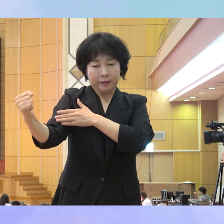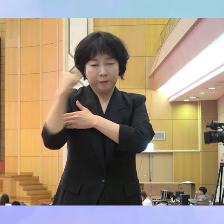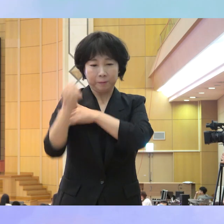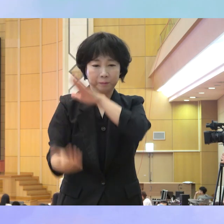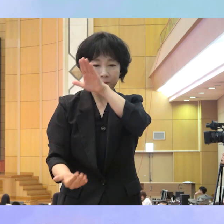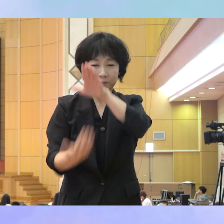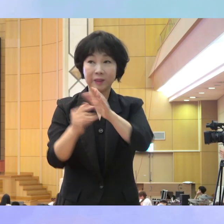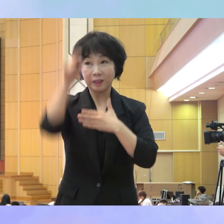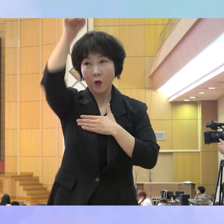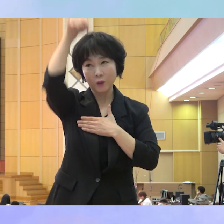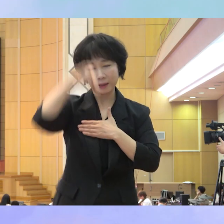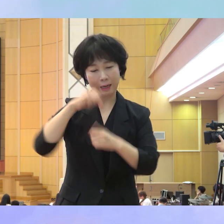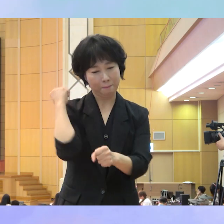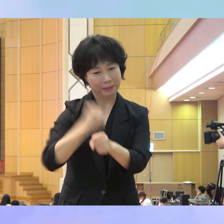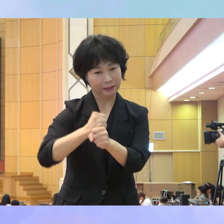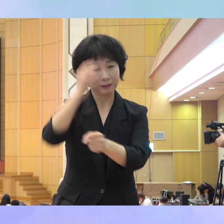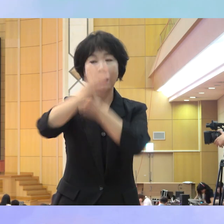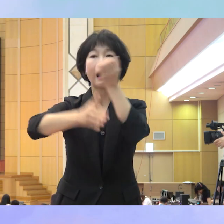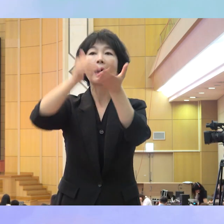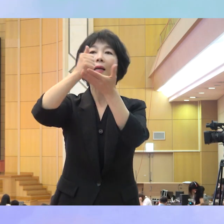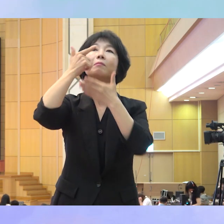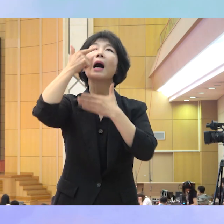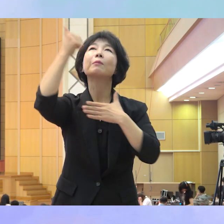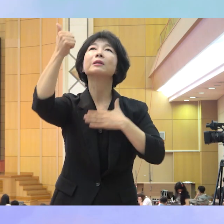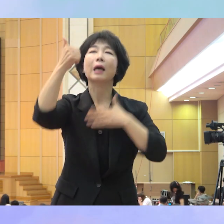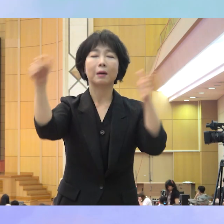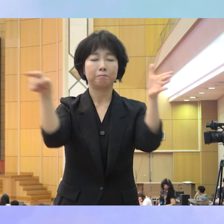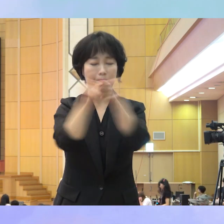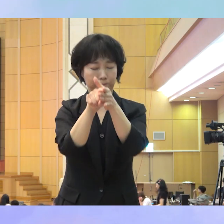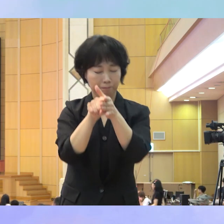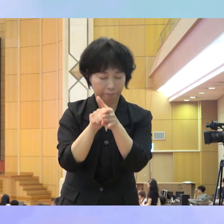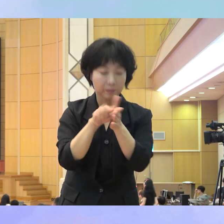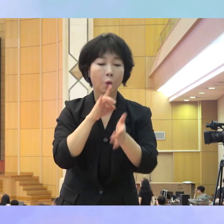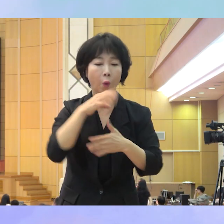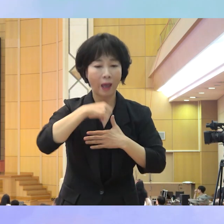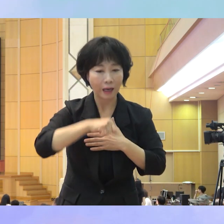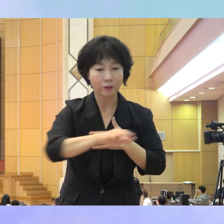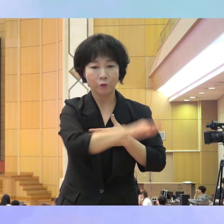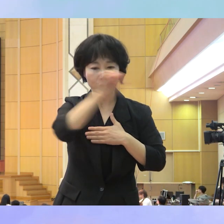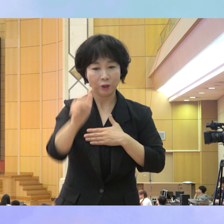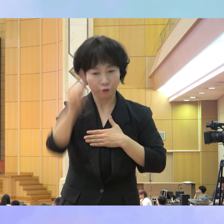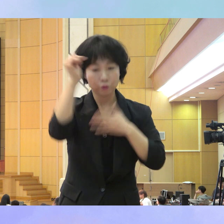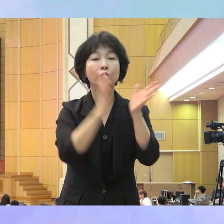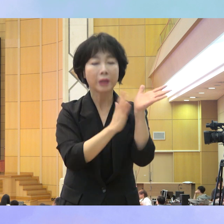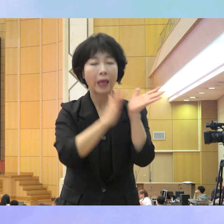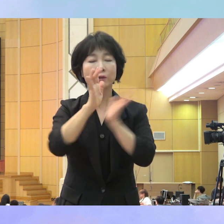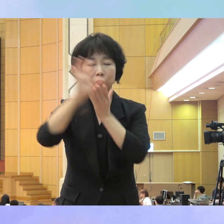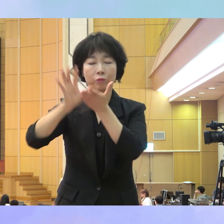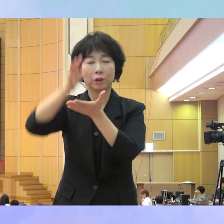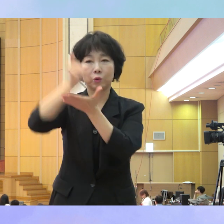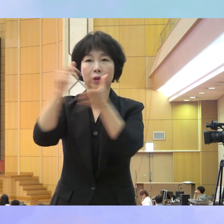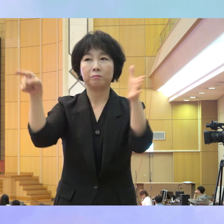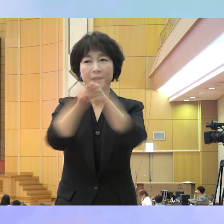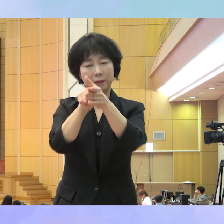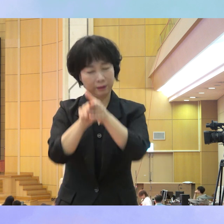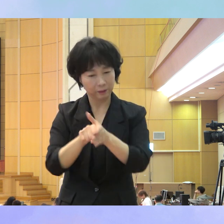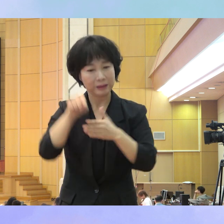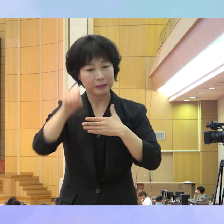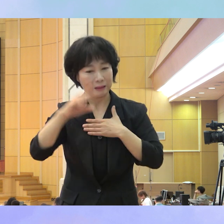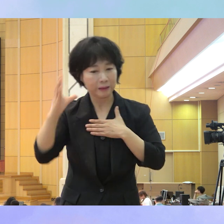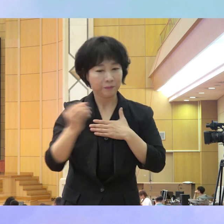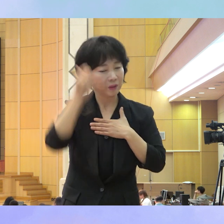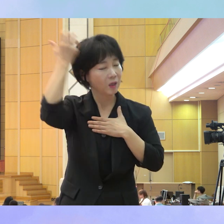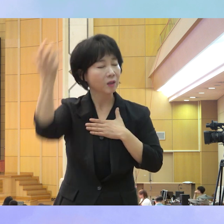전능하사 천지를 만드신 하나님 아버지를 내가 믿사오며 그 외아들 우리 주 예수 그리스도를